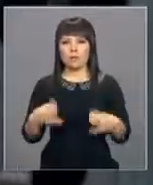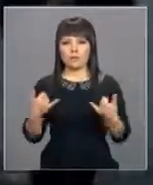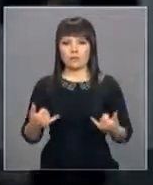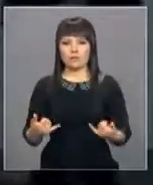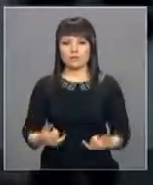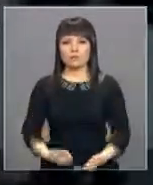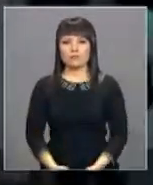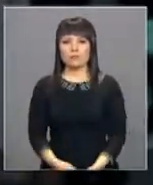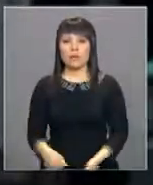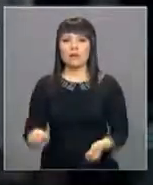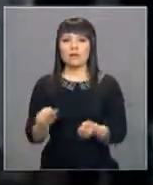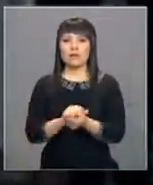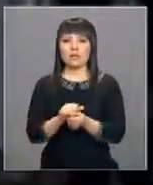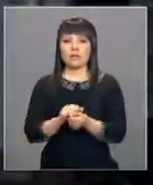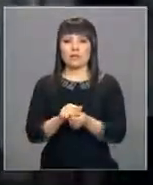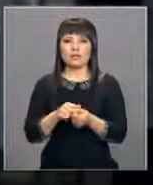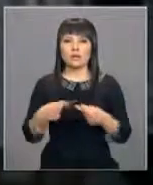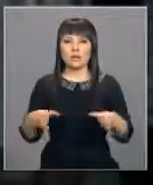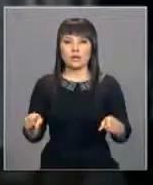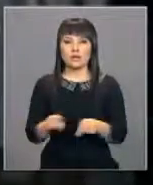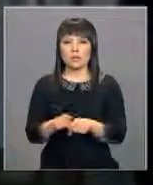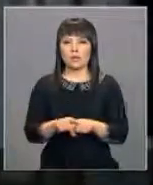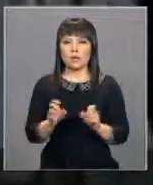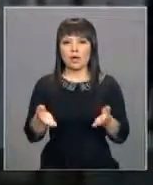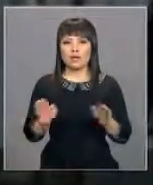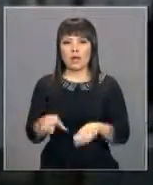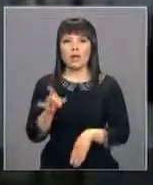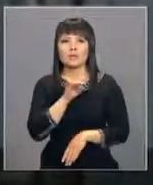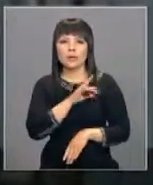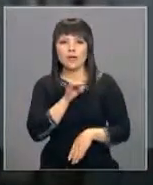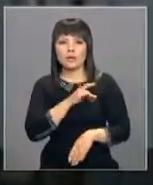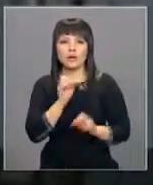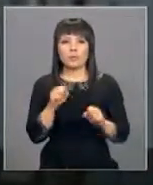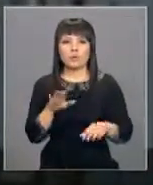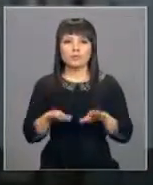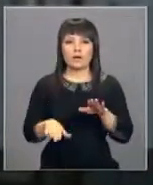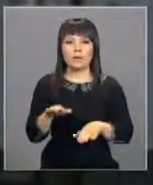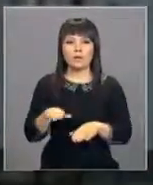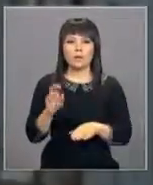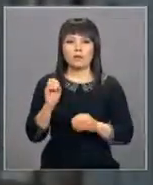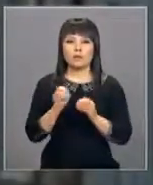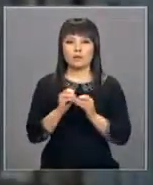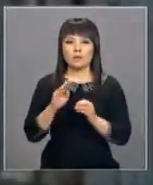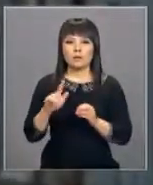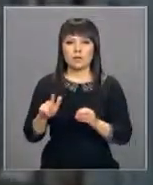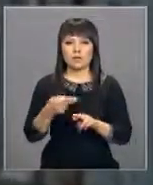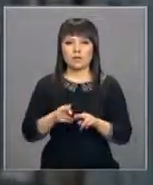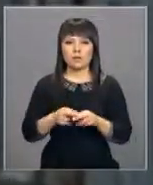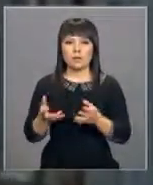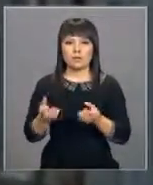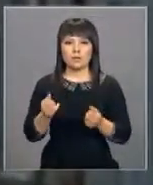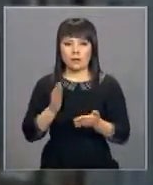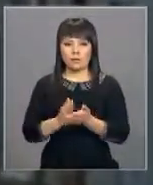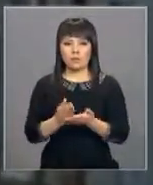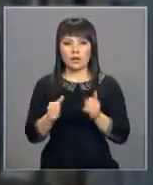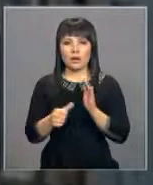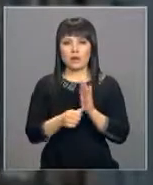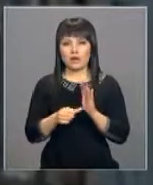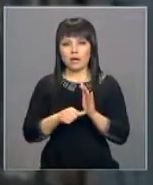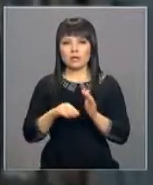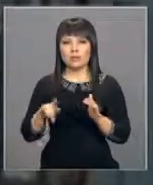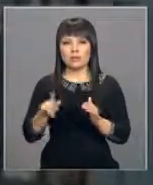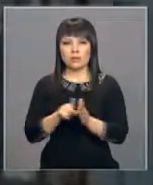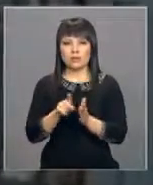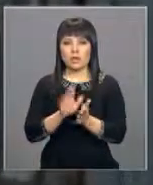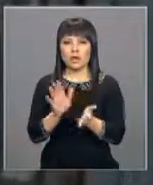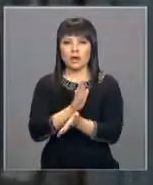макулатуру. Қағаз қалдықтарын сатып аламыз. Мысалы, ақшыл қағаздың әр келісін 10 теңгеден аламыз. Газет журналдарды 6 теңгеден алуға болады, өйткені